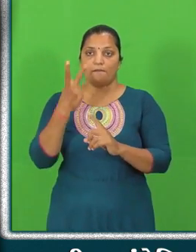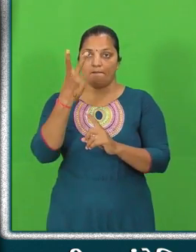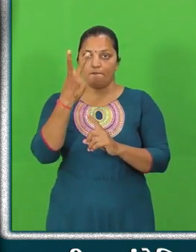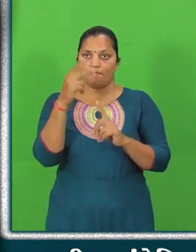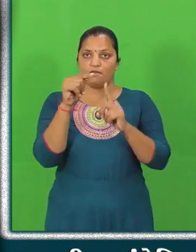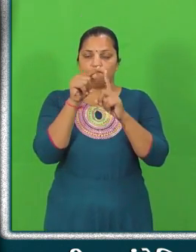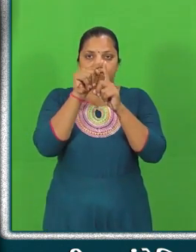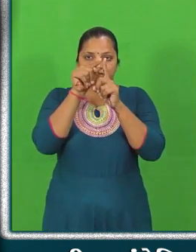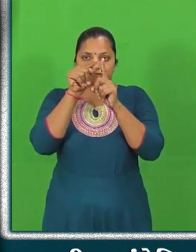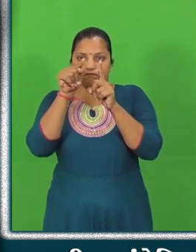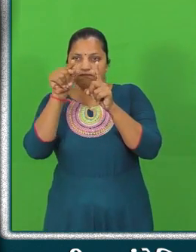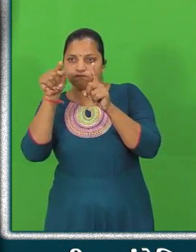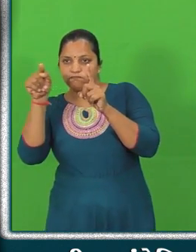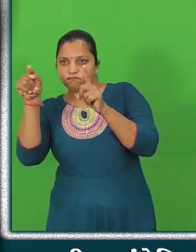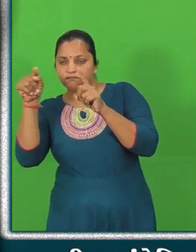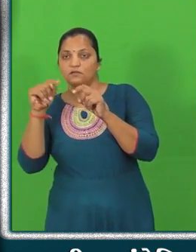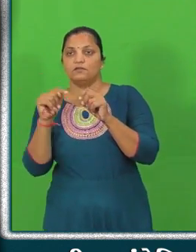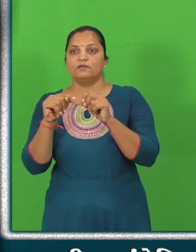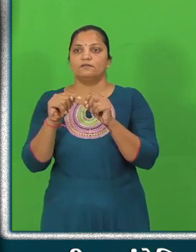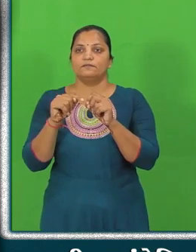અહીંયા બે કિરણો છે, એક કિરણ આ છે,